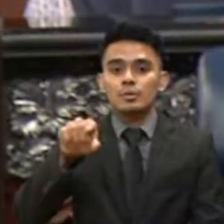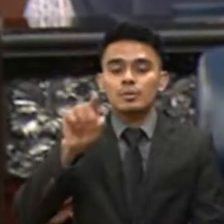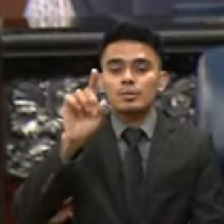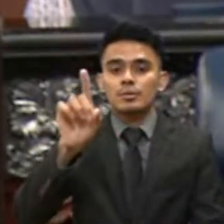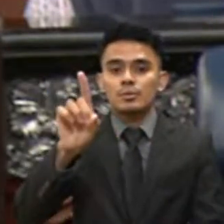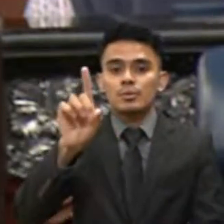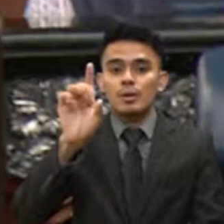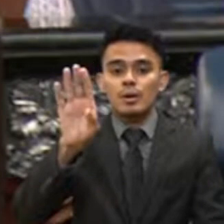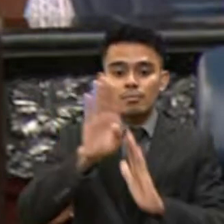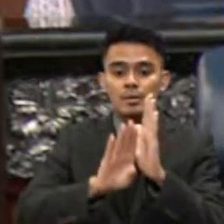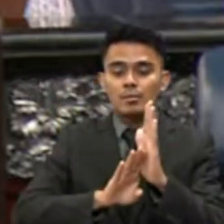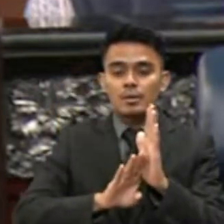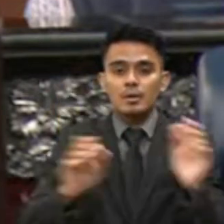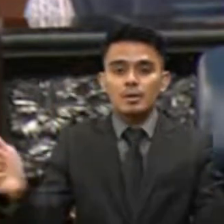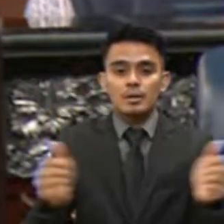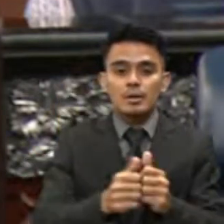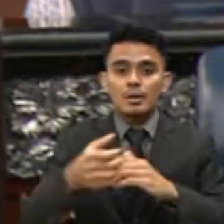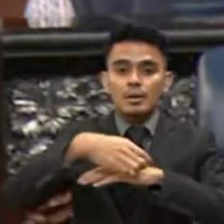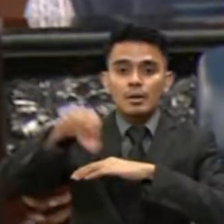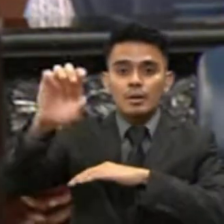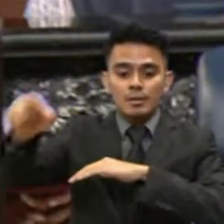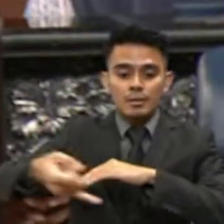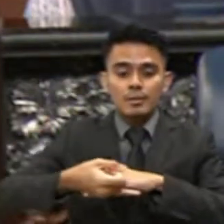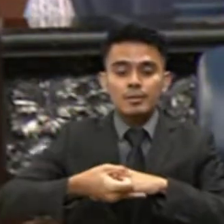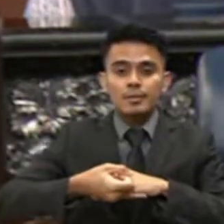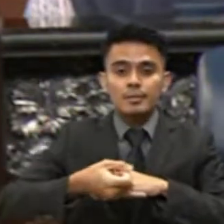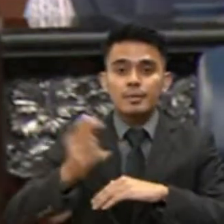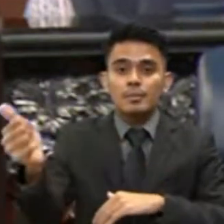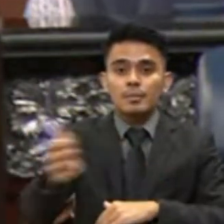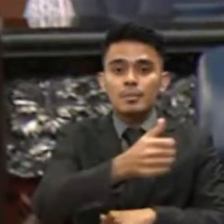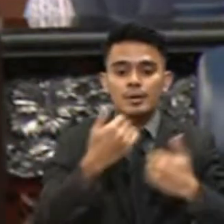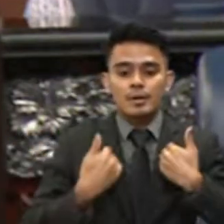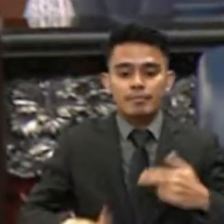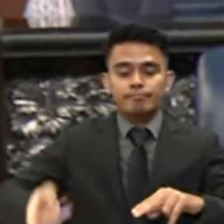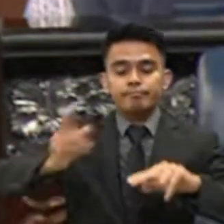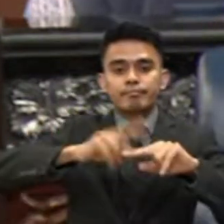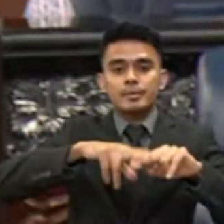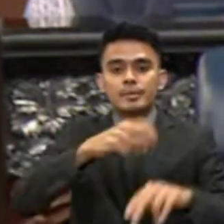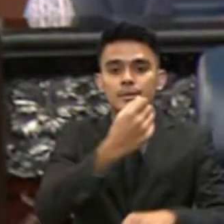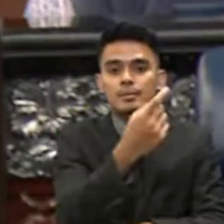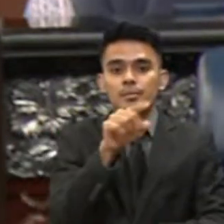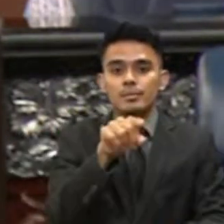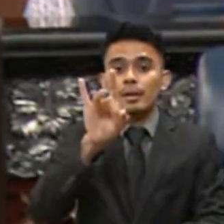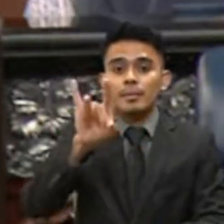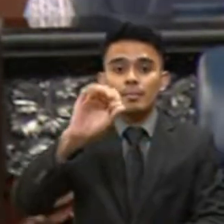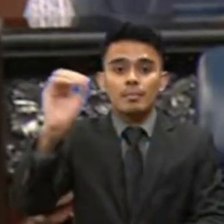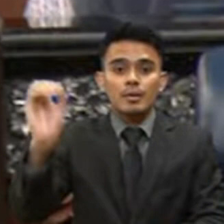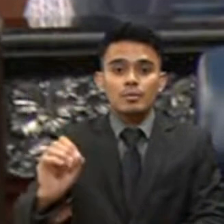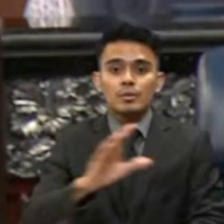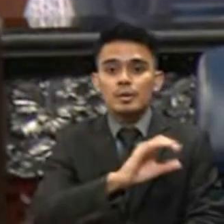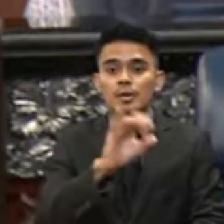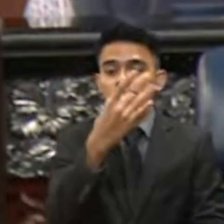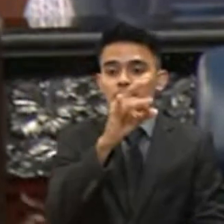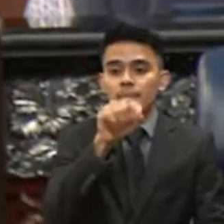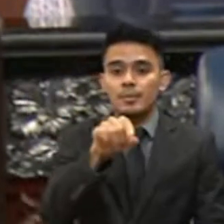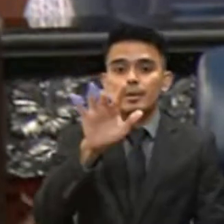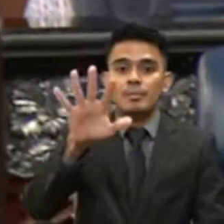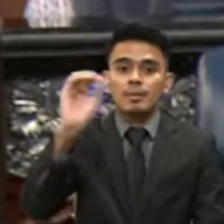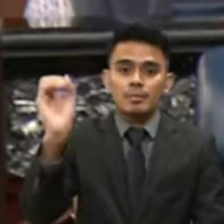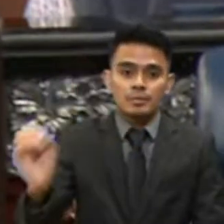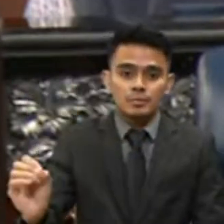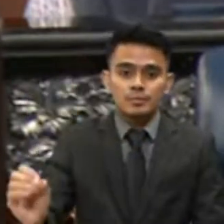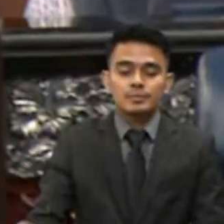1 billion Ringgit dengan ekspor dan import Casa masing-masing meningkat sebanyak 11,800 dan 18 kurang